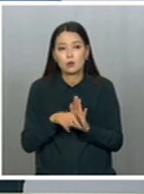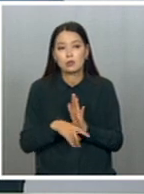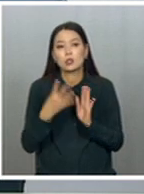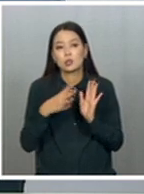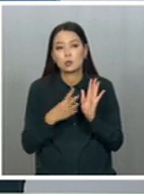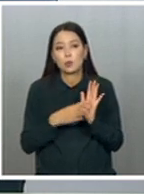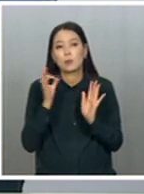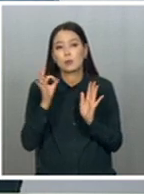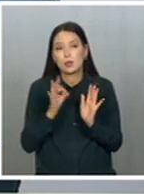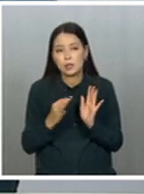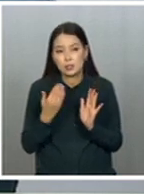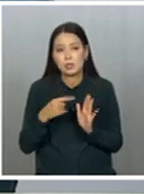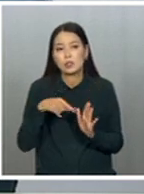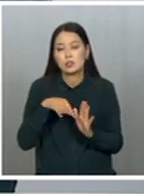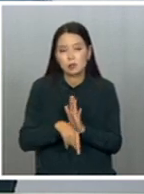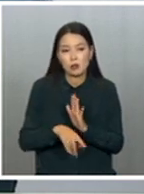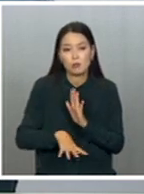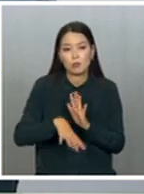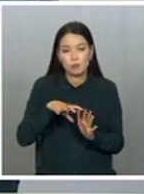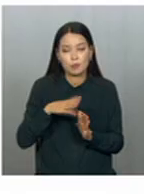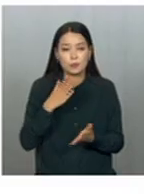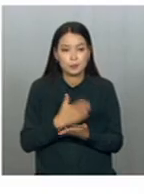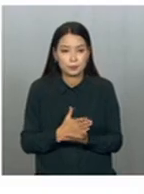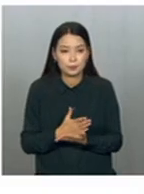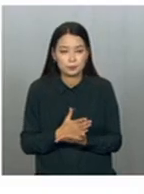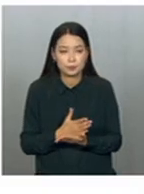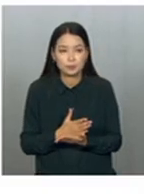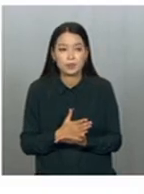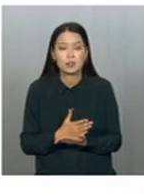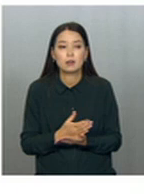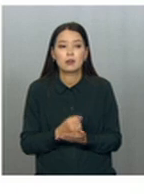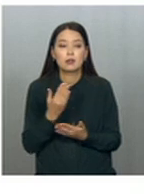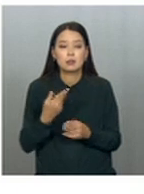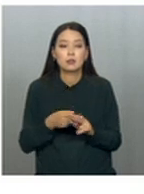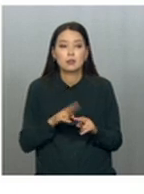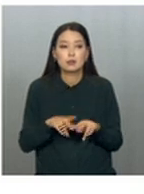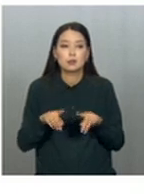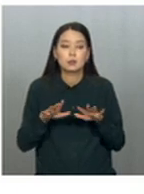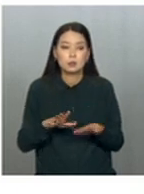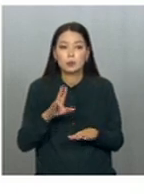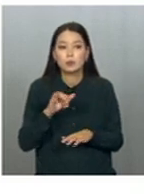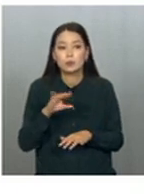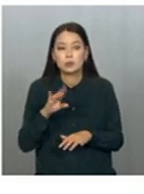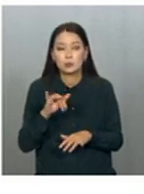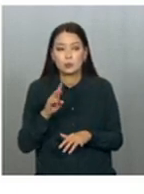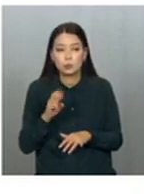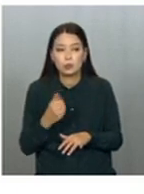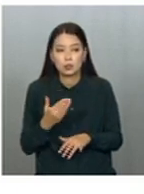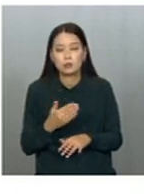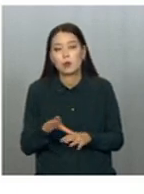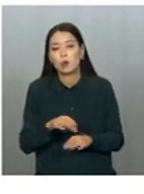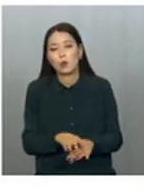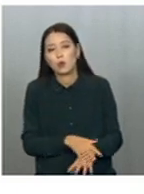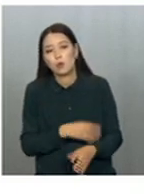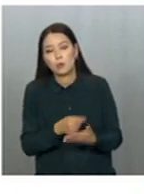49% саңылаулық транспирация болып табылады. Ал үлкейген жапырақтарда кутикулалық транспирация өте баяу жүреді де,